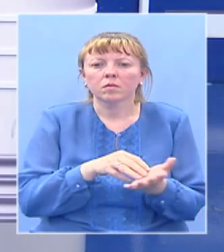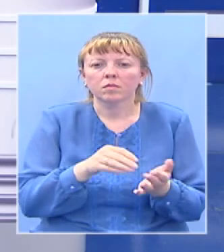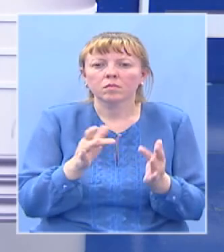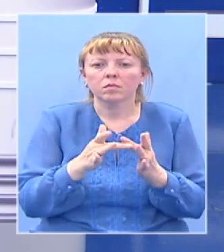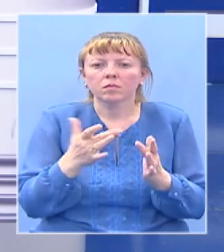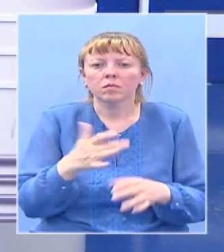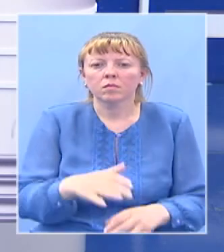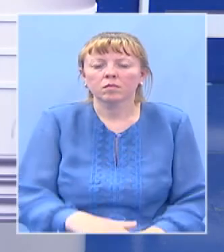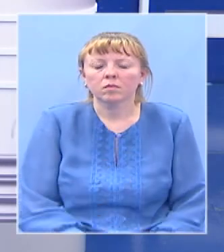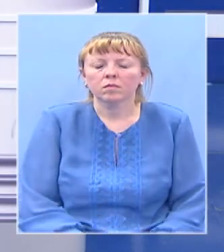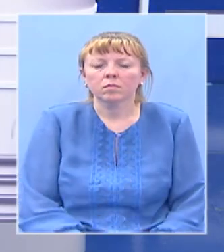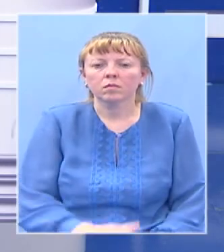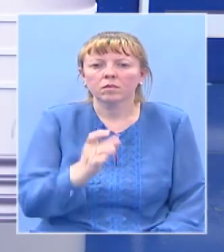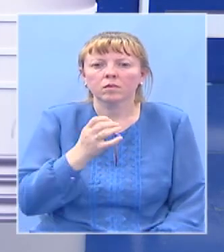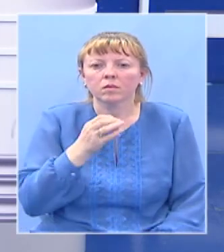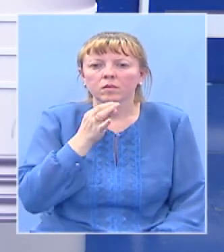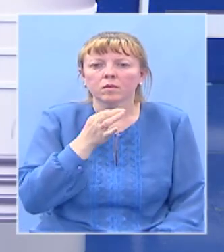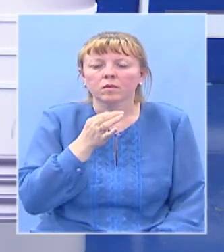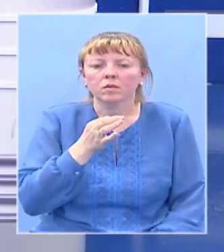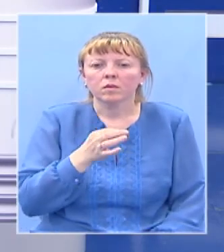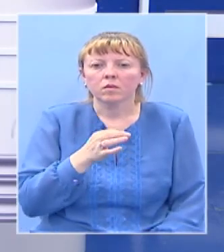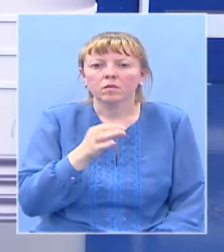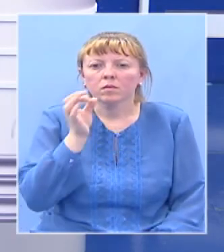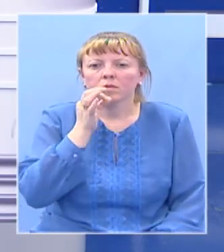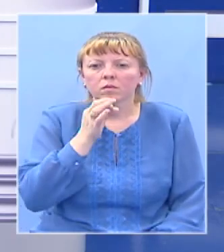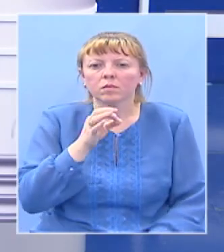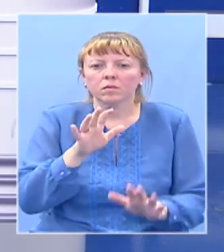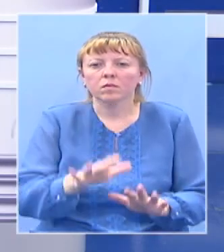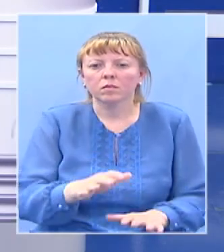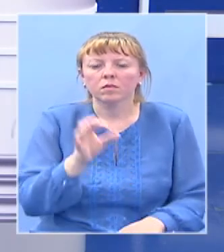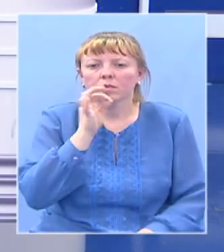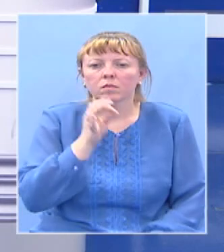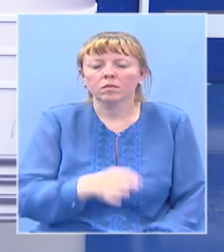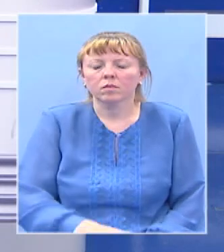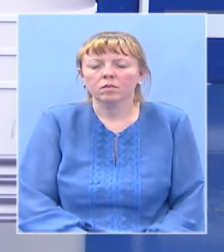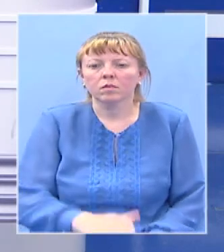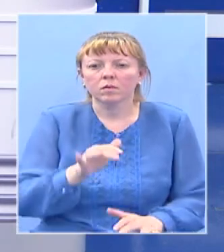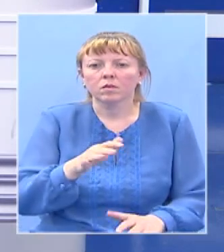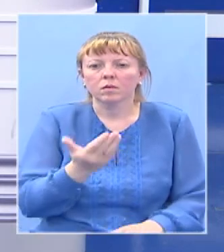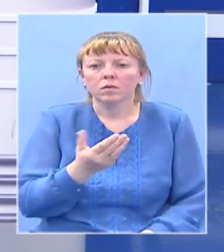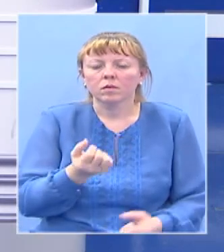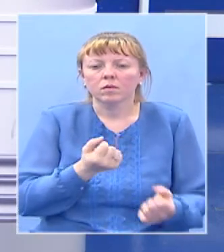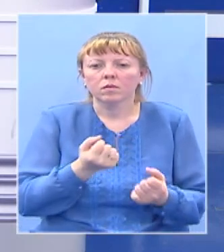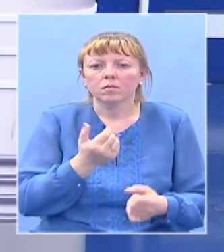оборудования с тахографа на ноутбуке инспектора уже полностью видна вся картина деятельности данного водителя за последние 28